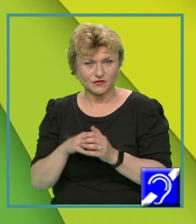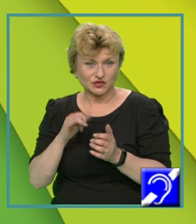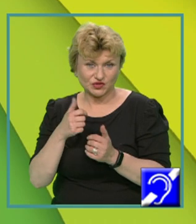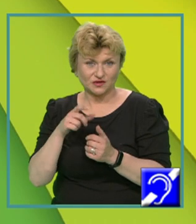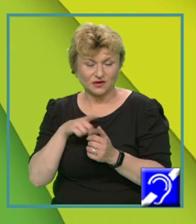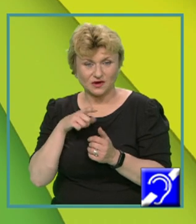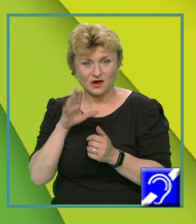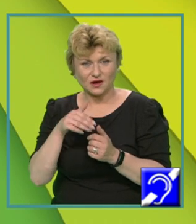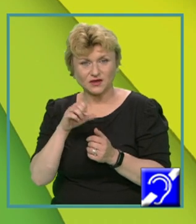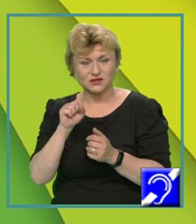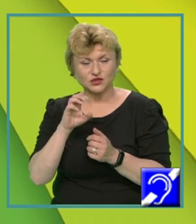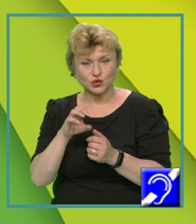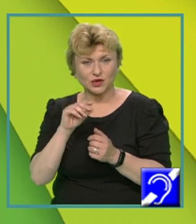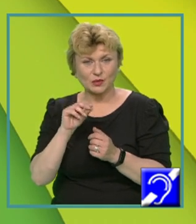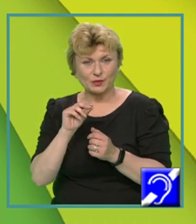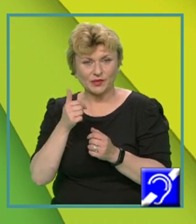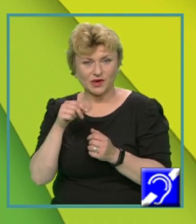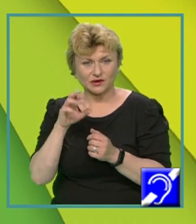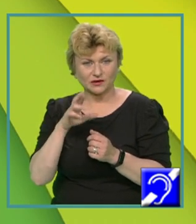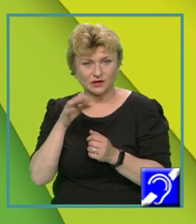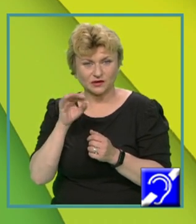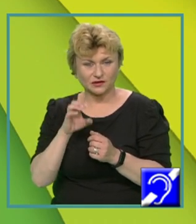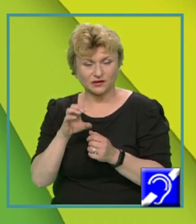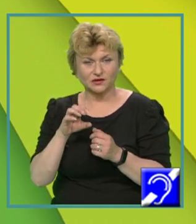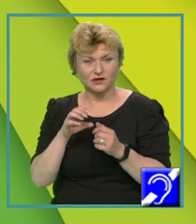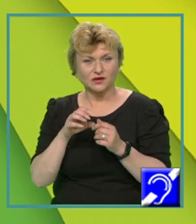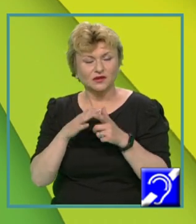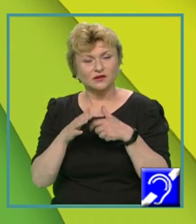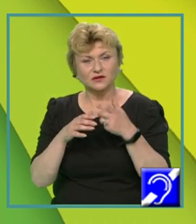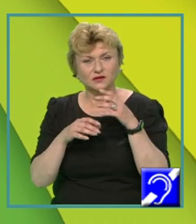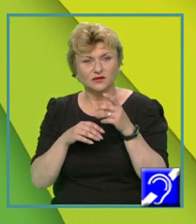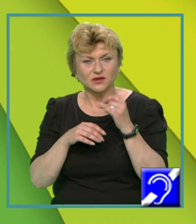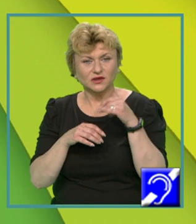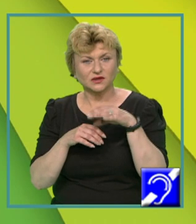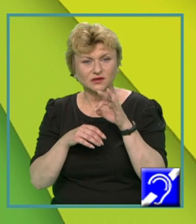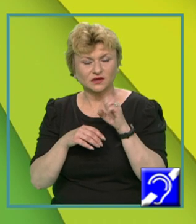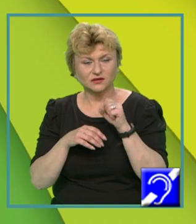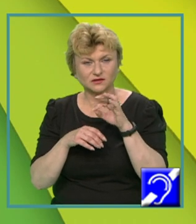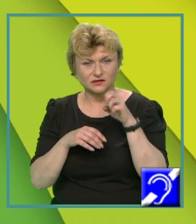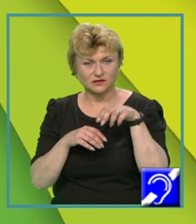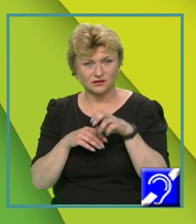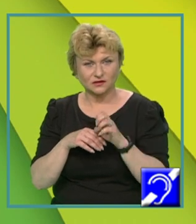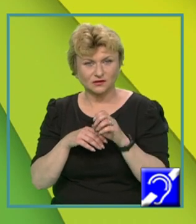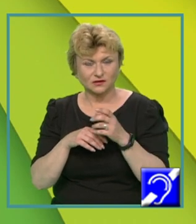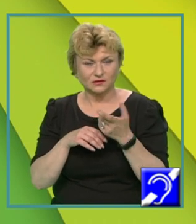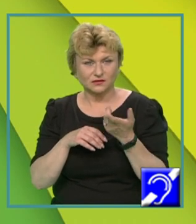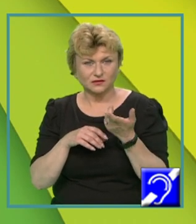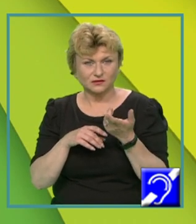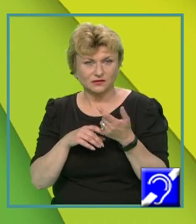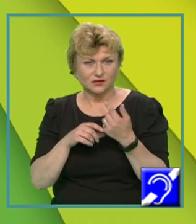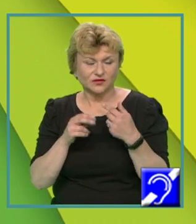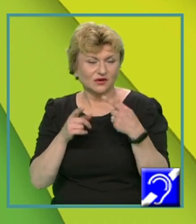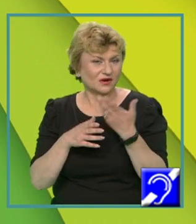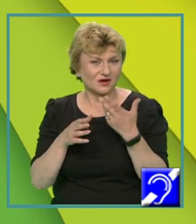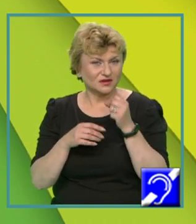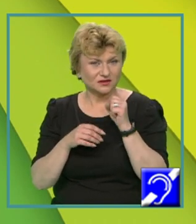sucul pancreatic, esențial în digestia intestinală. Vedeți în desen și aceste insule Langerhans care secretă